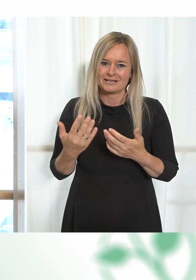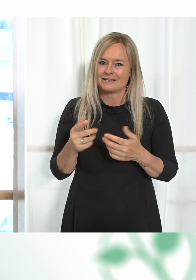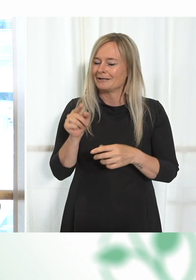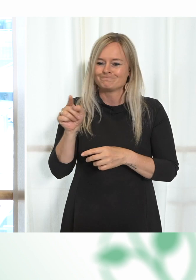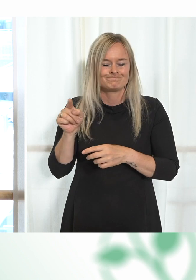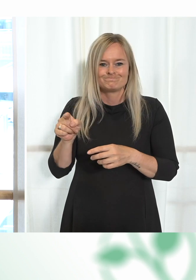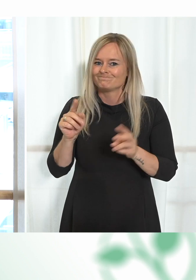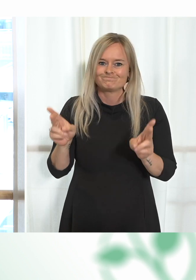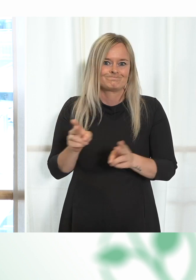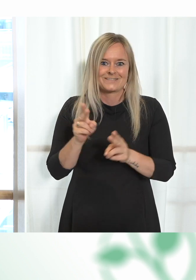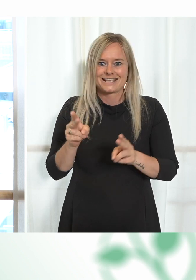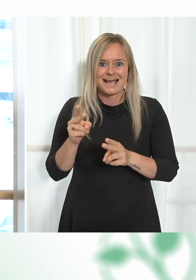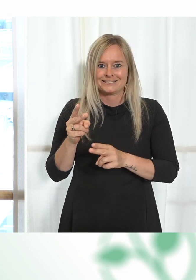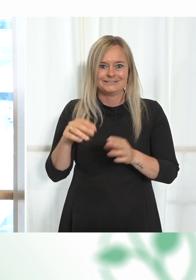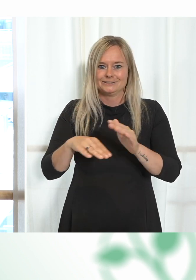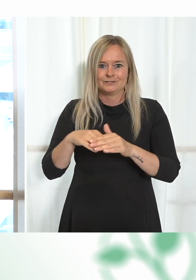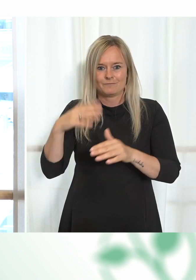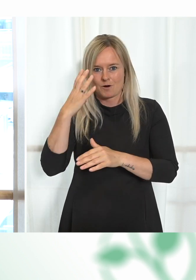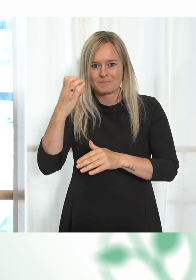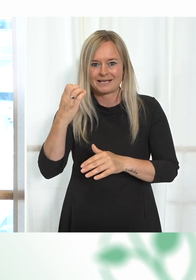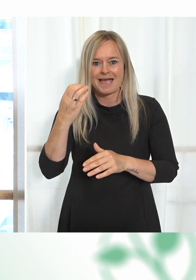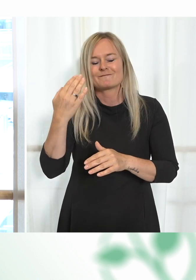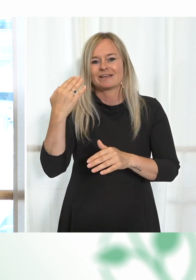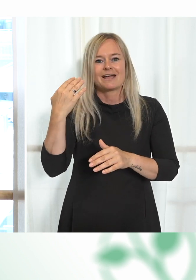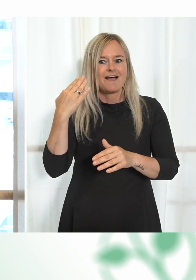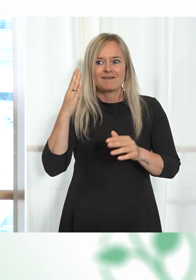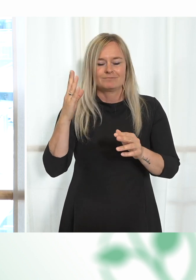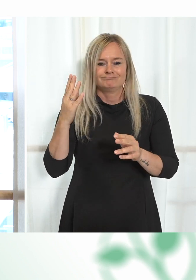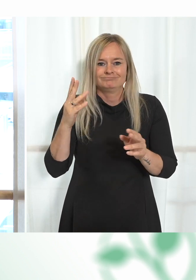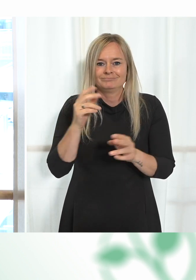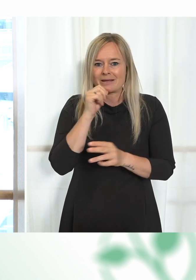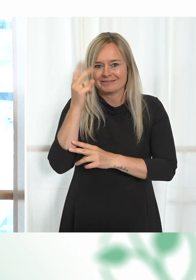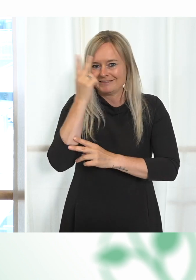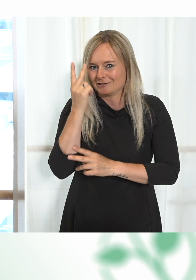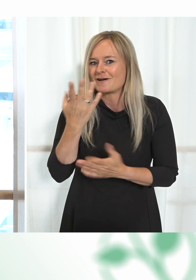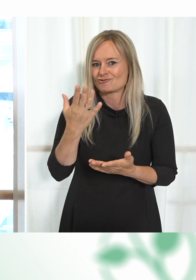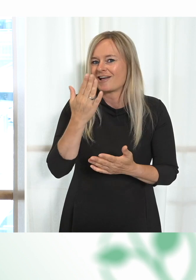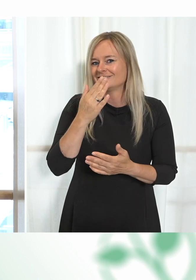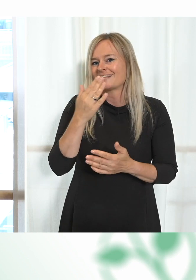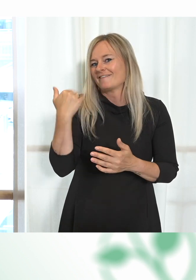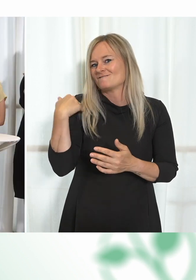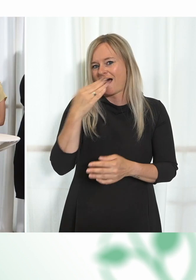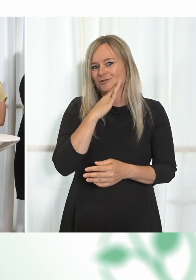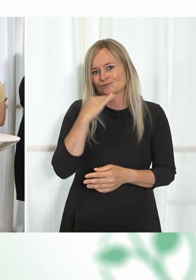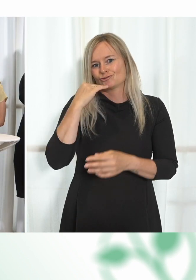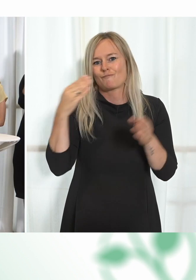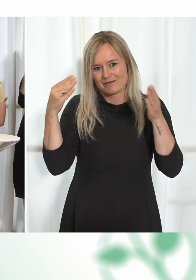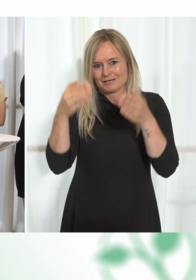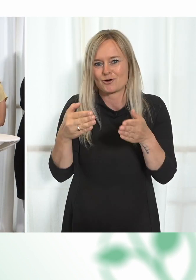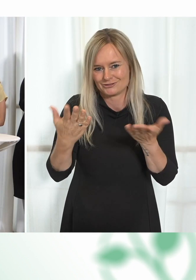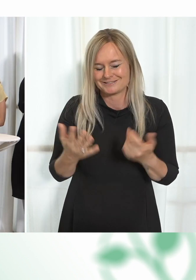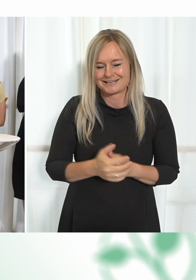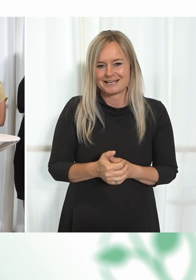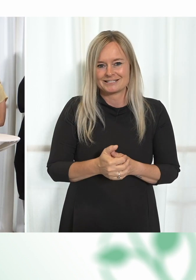da habe ich das einfach abnehmen müssen, weil das war mir dann ein bisschen zu viel und zu herausfordernd. Das heißt, es werden Sinne geschärft, man